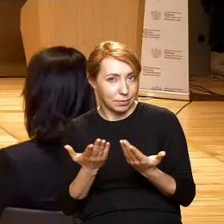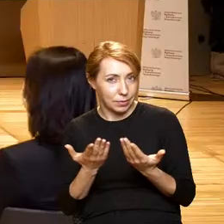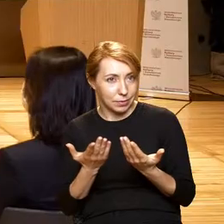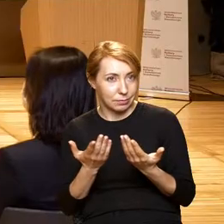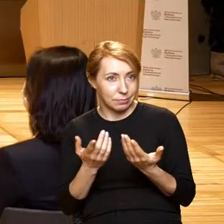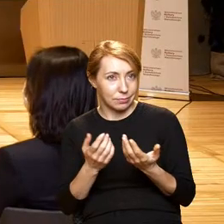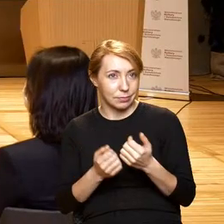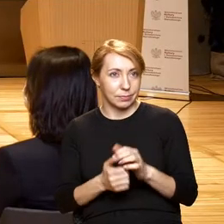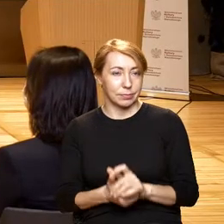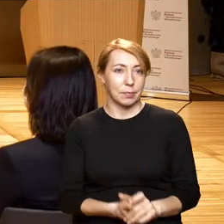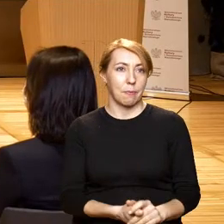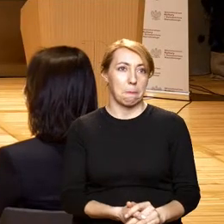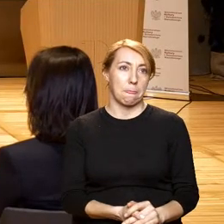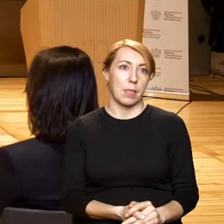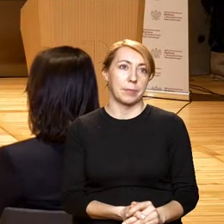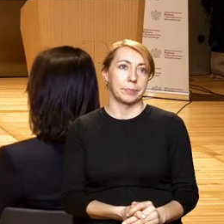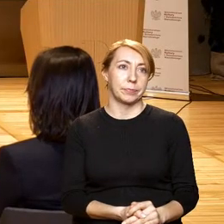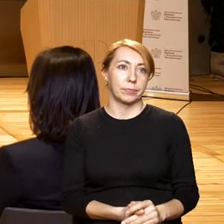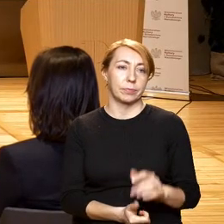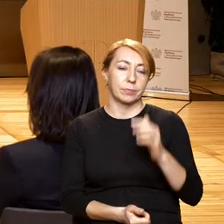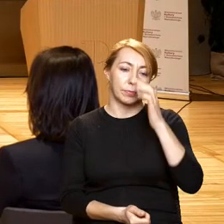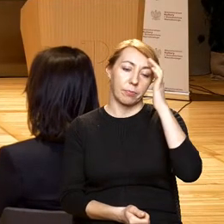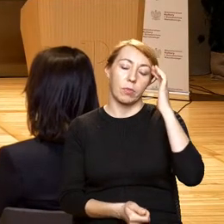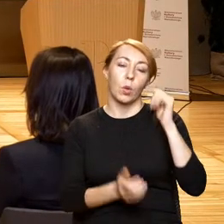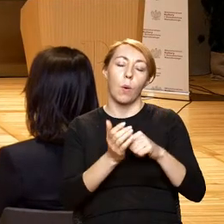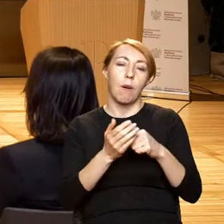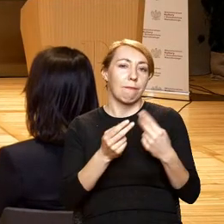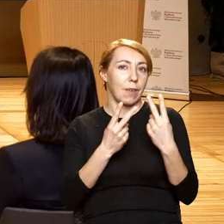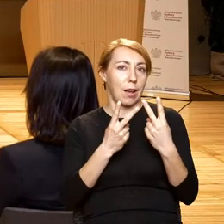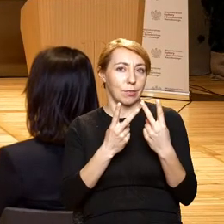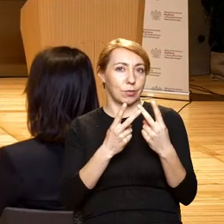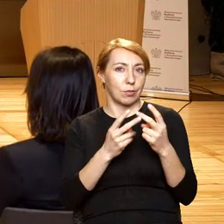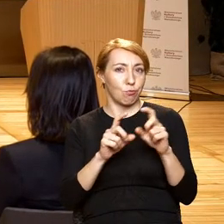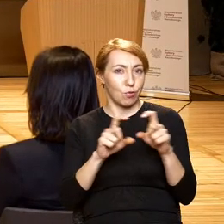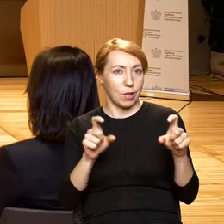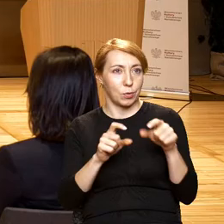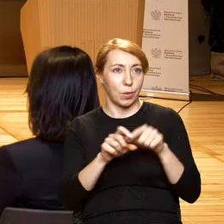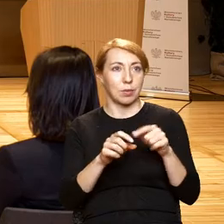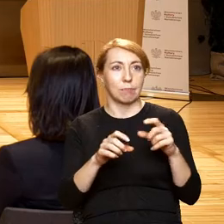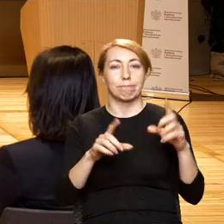zaprocentować? Życie Wileńskie. No to jest dość istotny moment, bo to jest taka fotografia przed